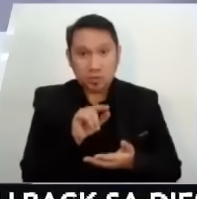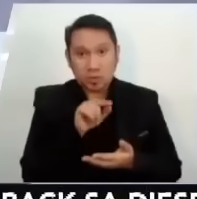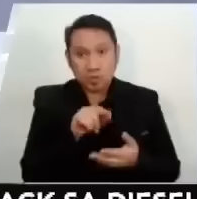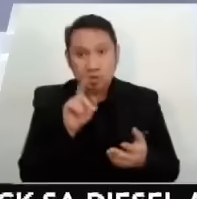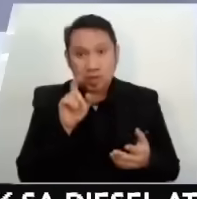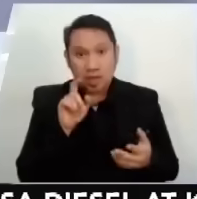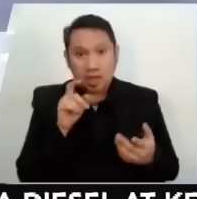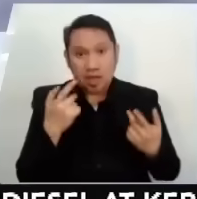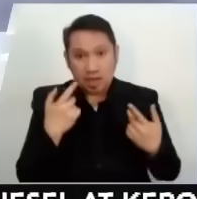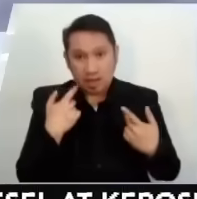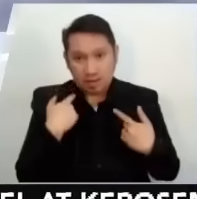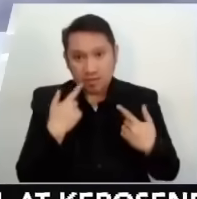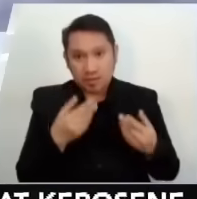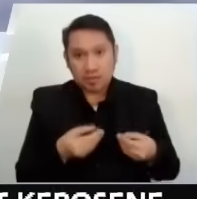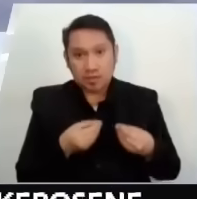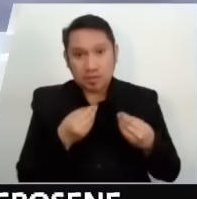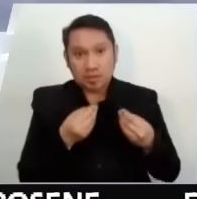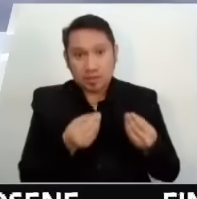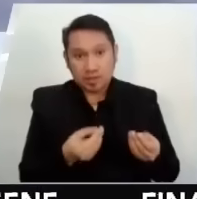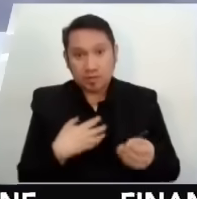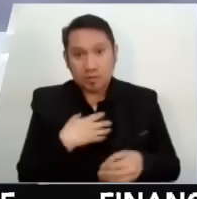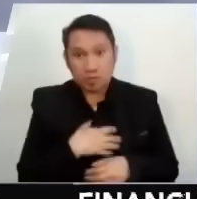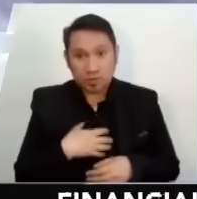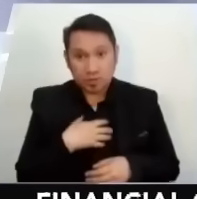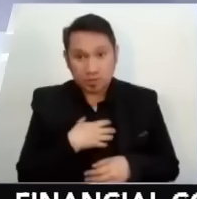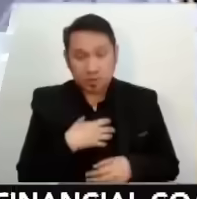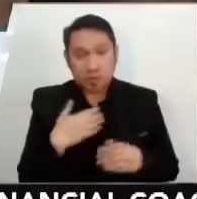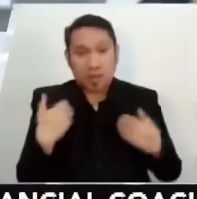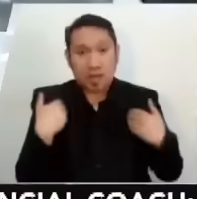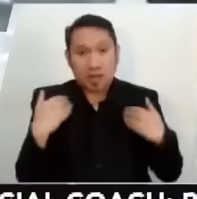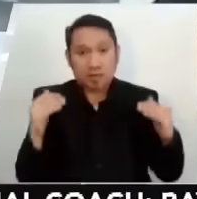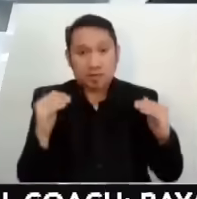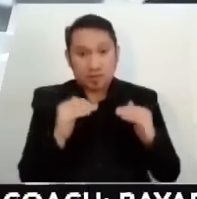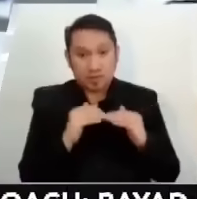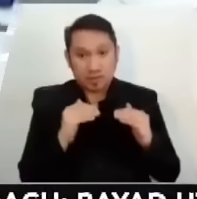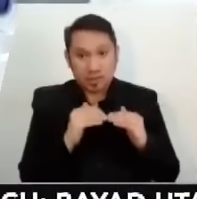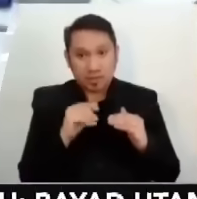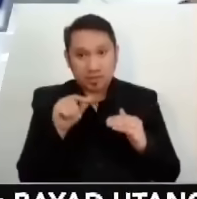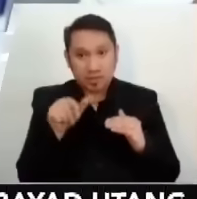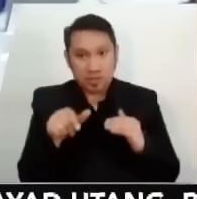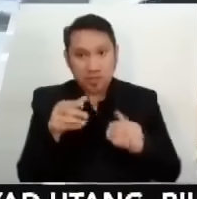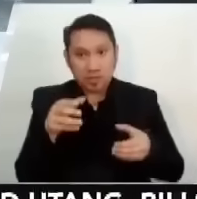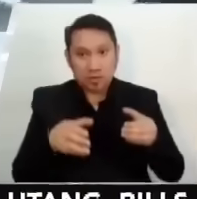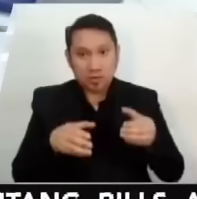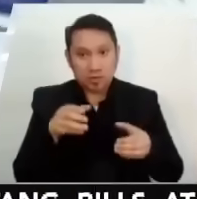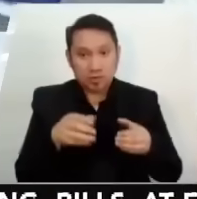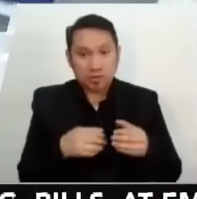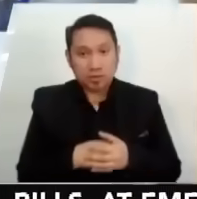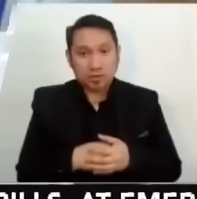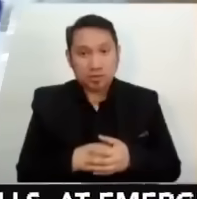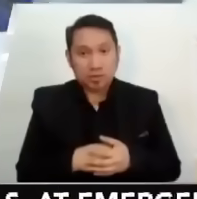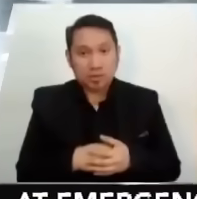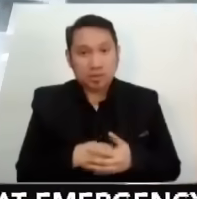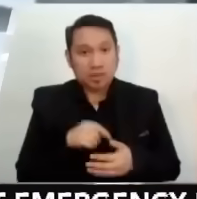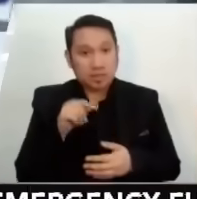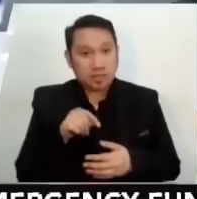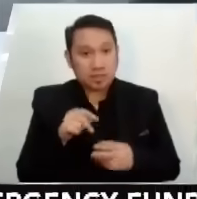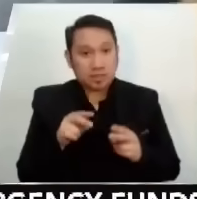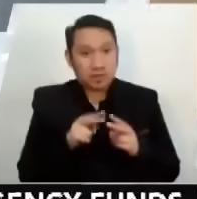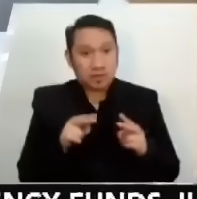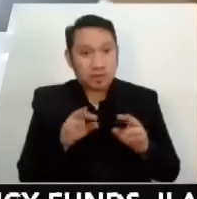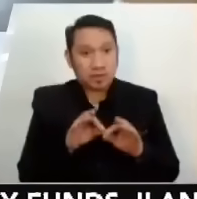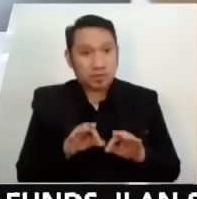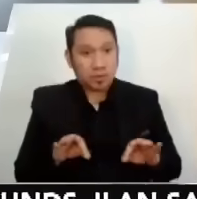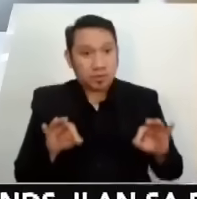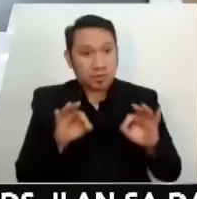this complaint a fair chance and a fair day in court. This is a very important process and I'm